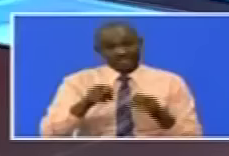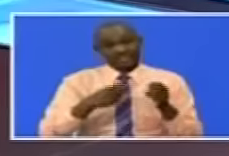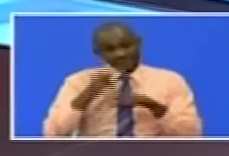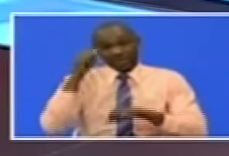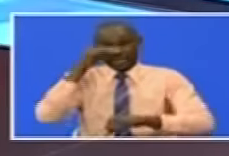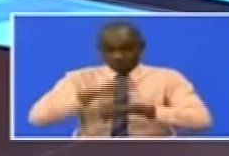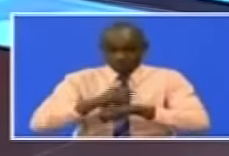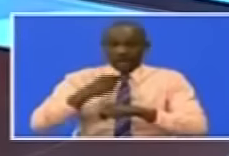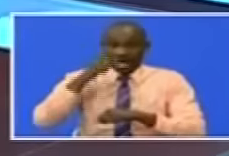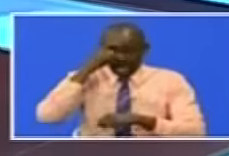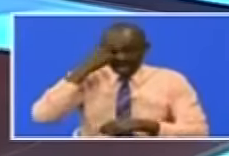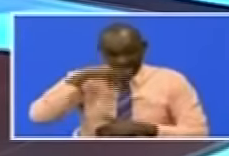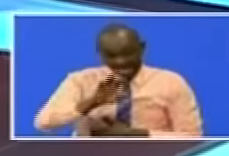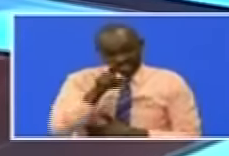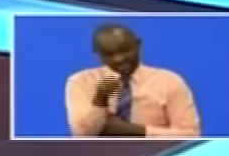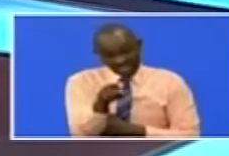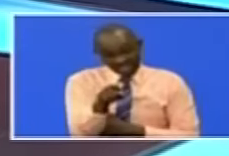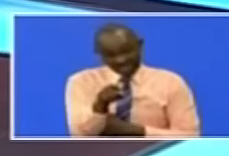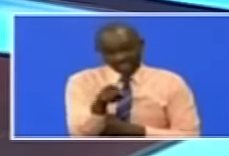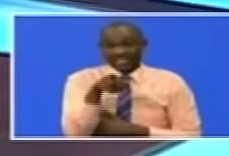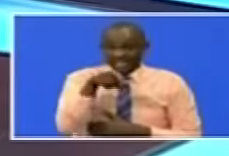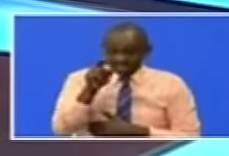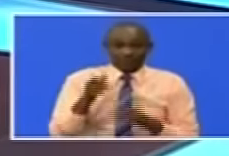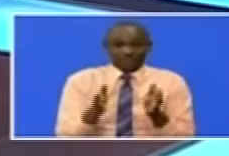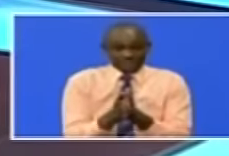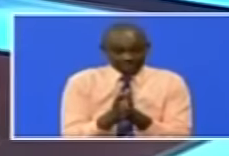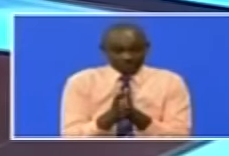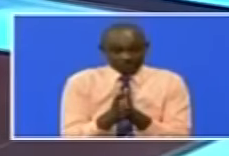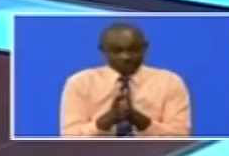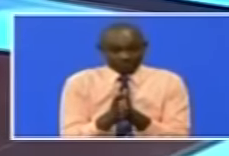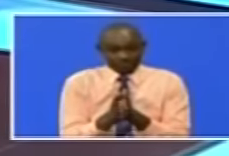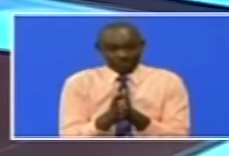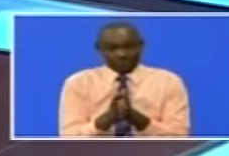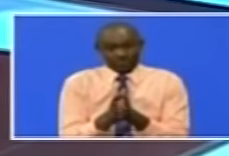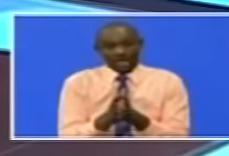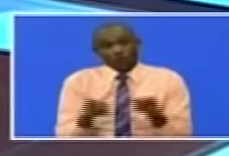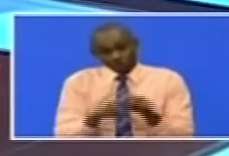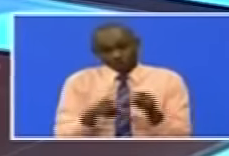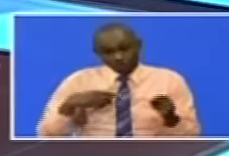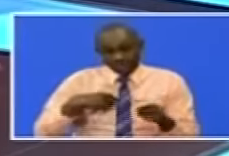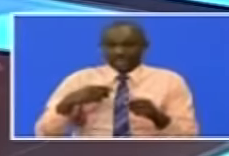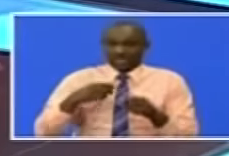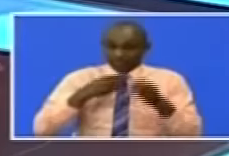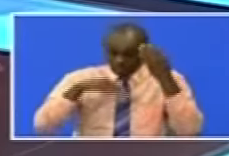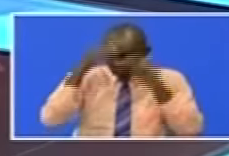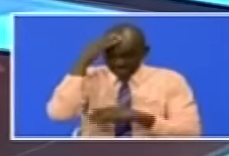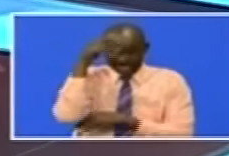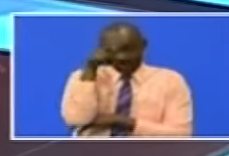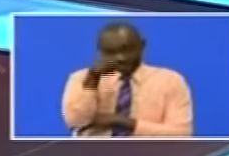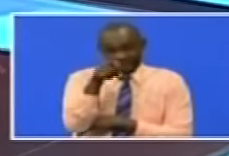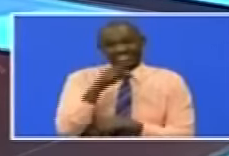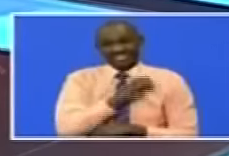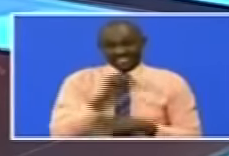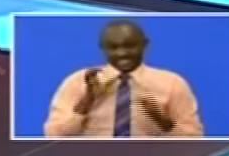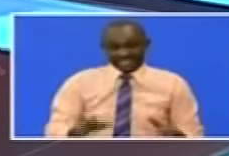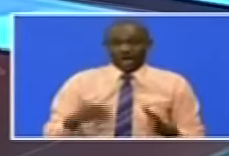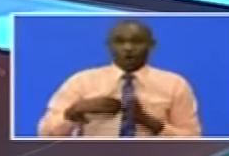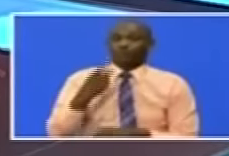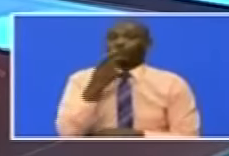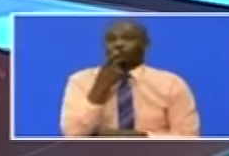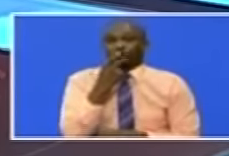ya Aga Khan na pia ni mhadhiri katika chuo kikuu cha multimedia, pamoja na Profesa John Lonyangapu ambaye ni seneta wa